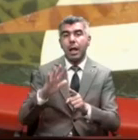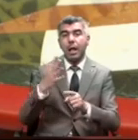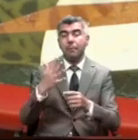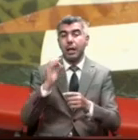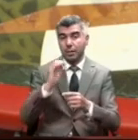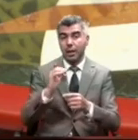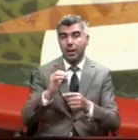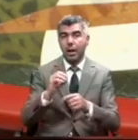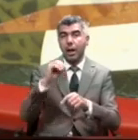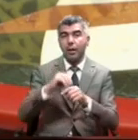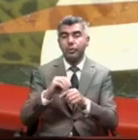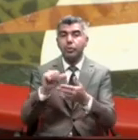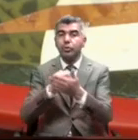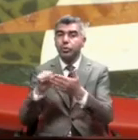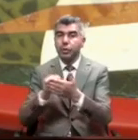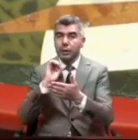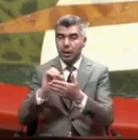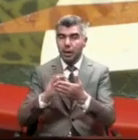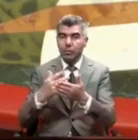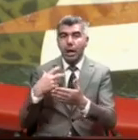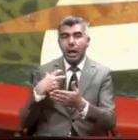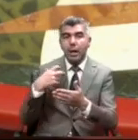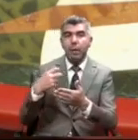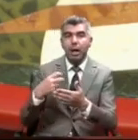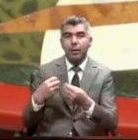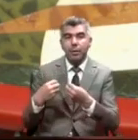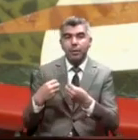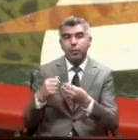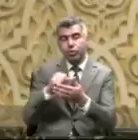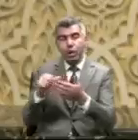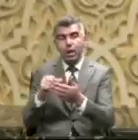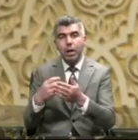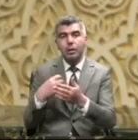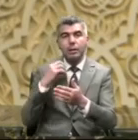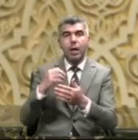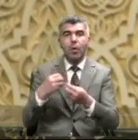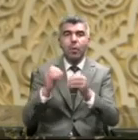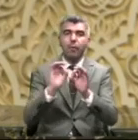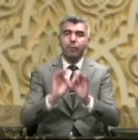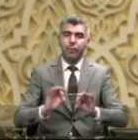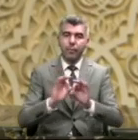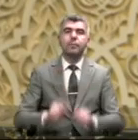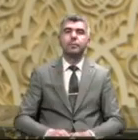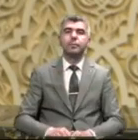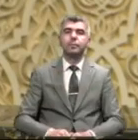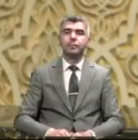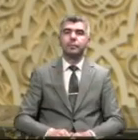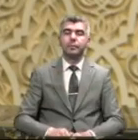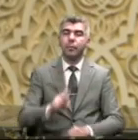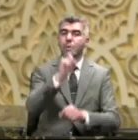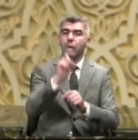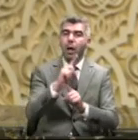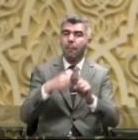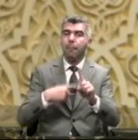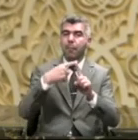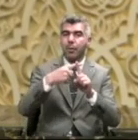هو الاقتناء حيث الربح في شراء وماشي في البئر شكرا سيد الوزير الكلمه في طر